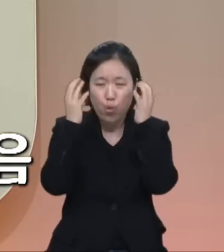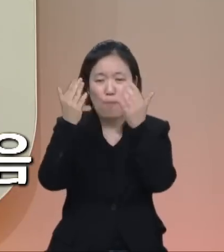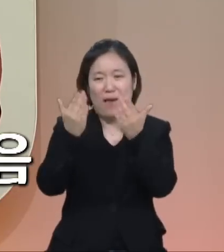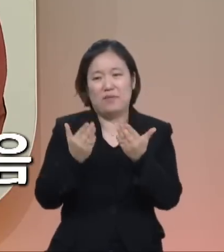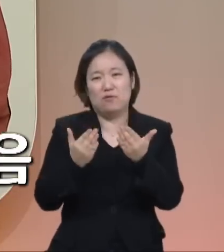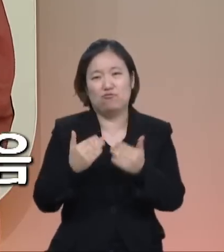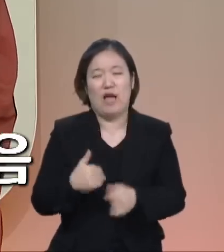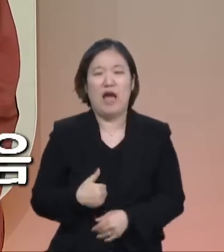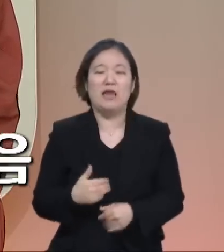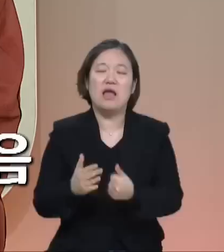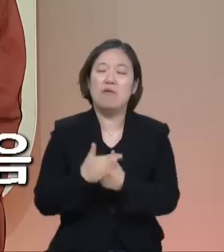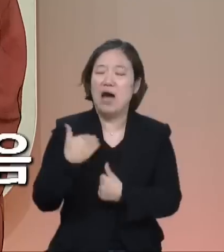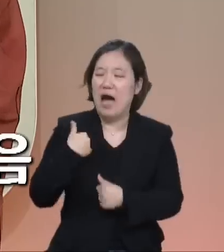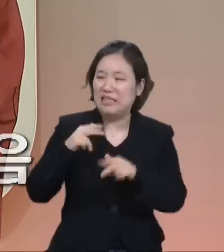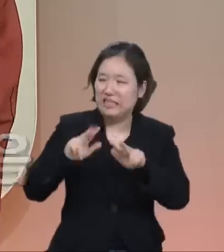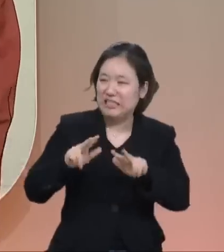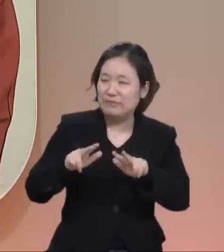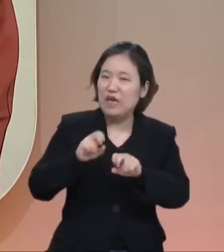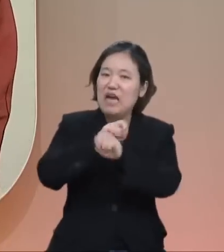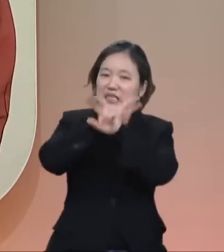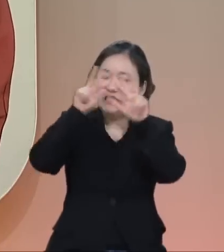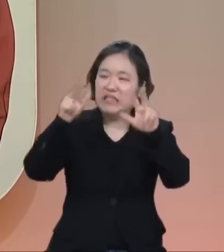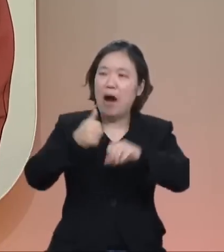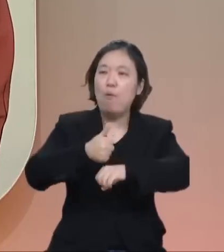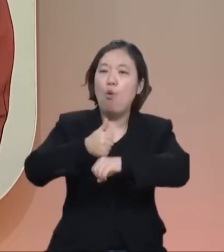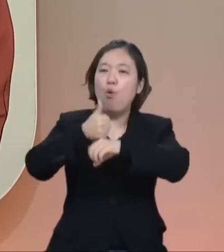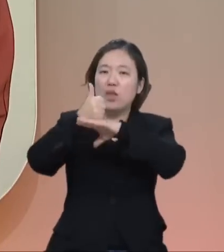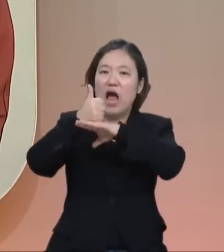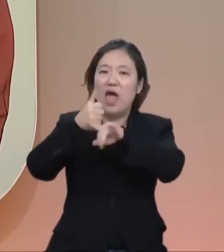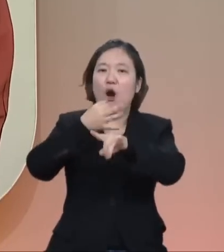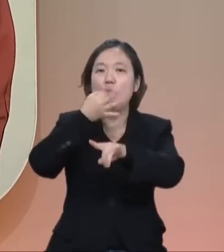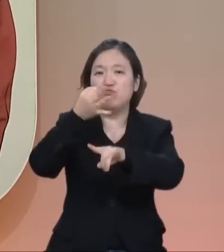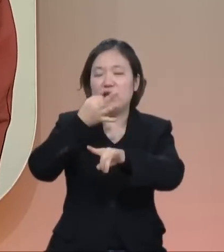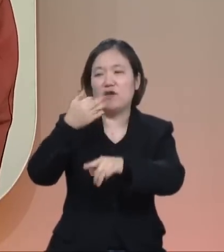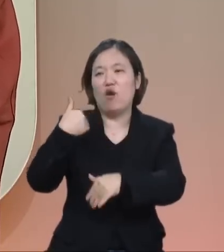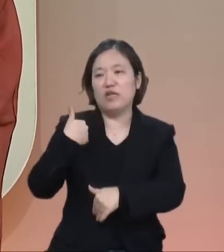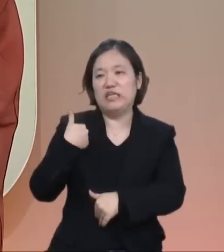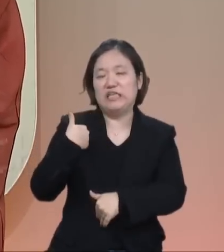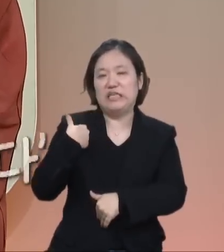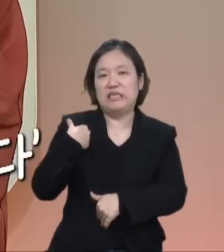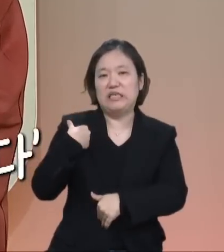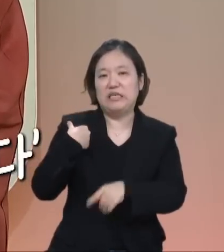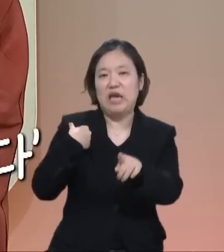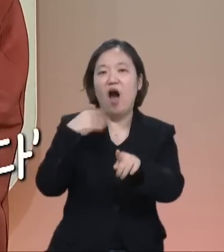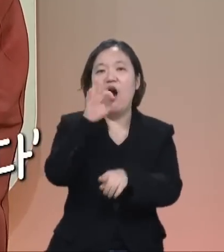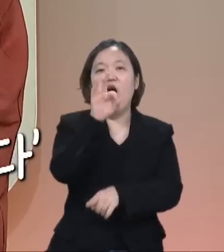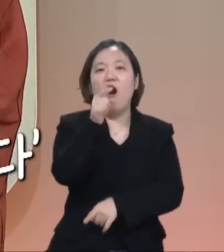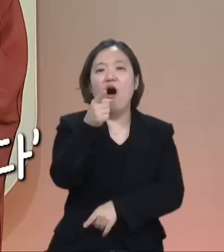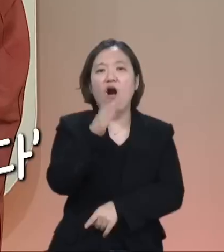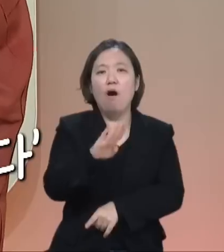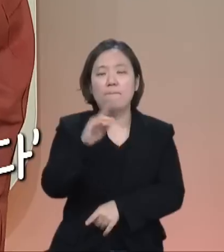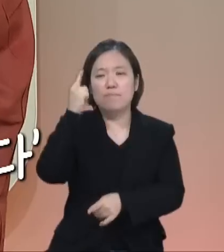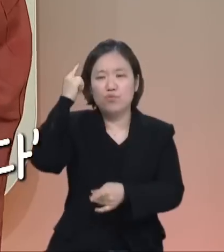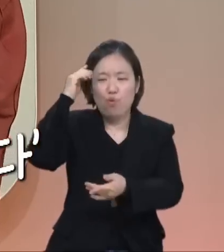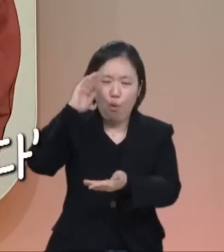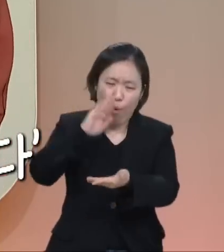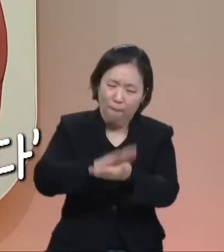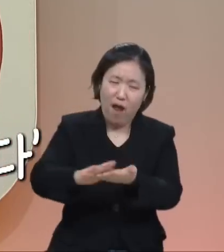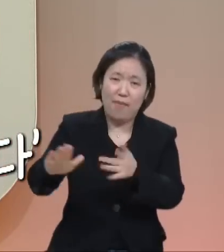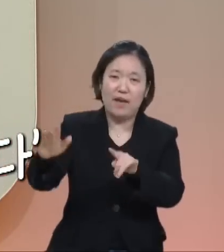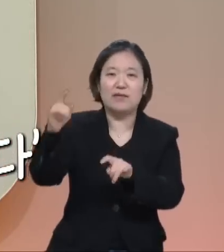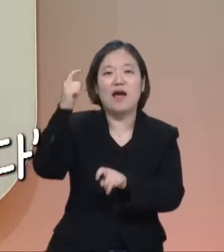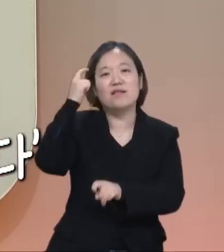지장보살을 염불해서이 병을이 병에 업장을 내가 소멸해야 되겠다라는 마음으로